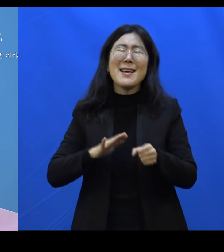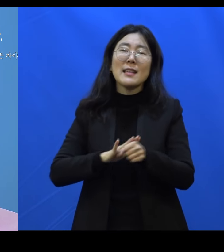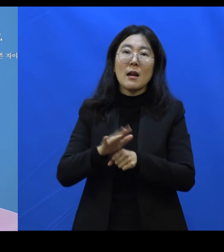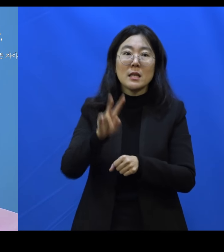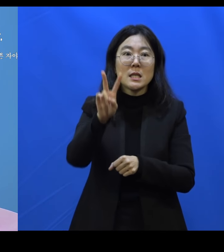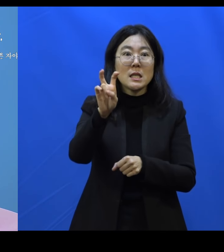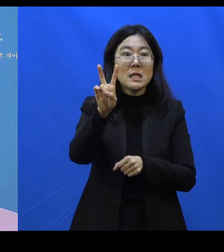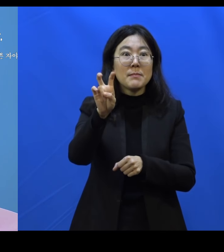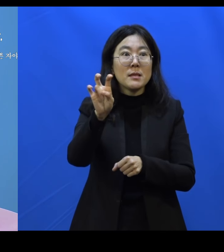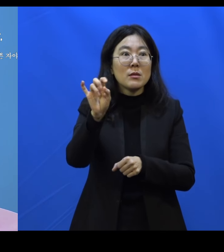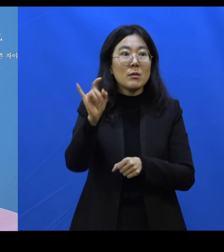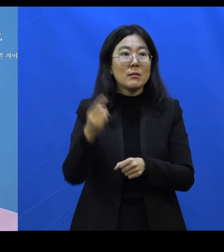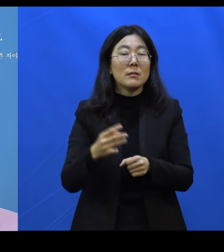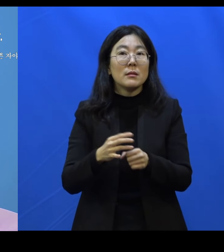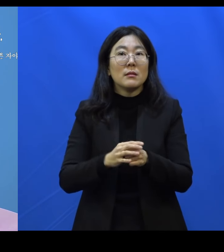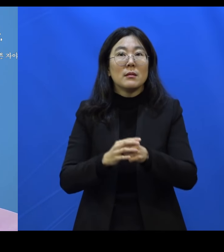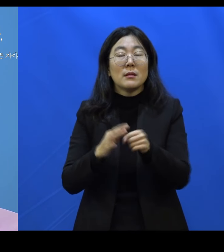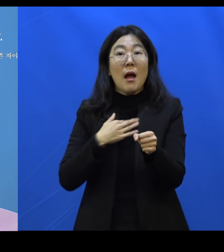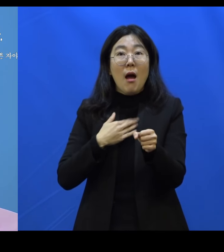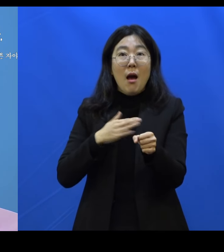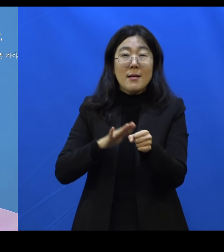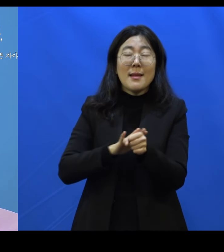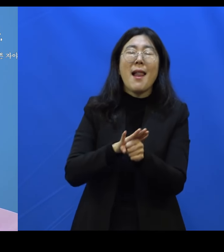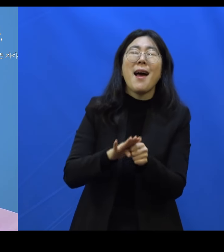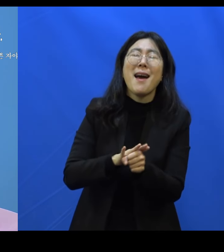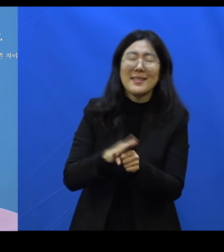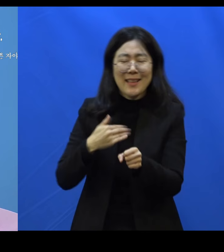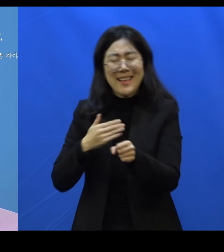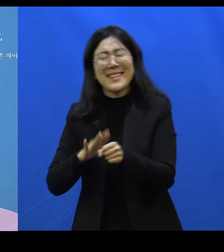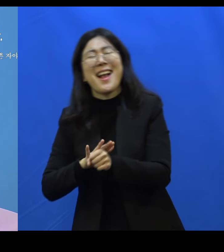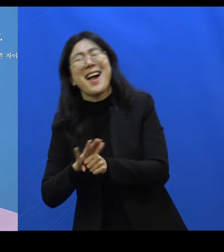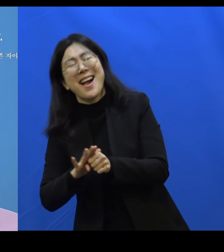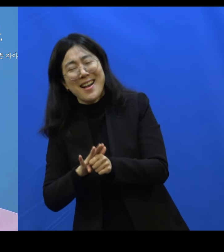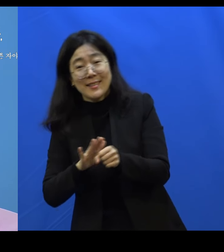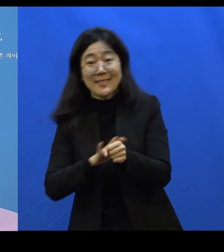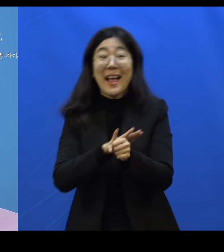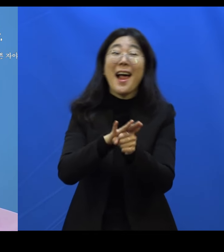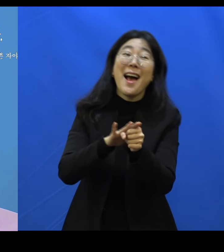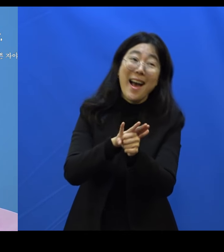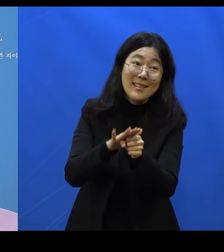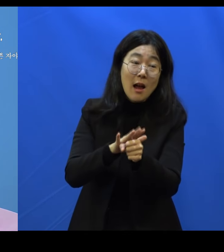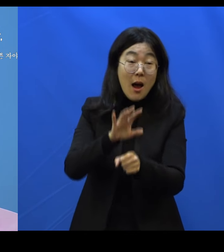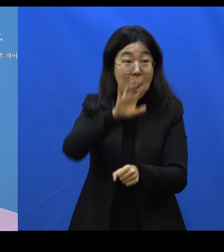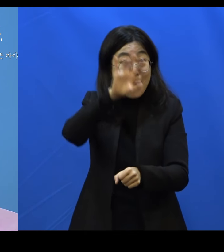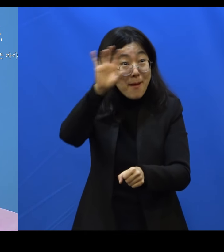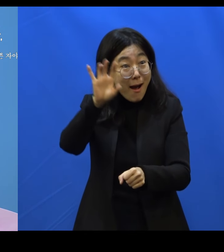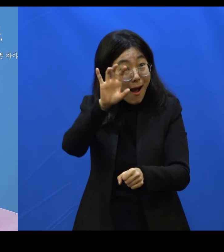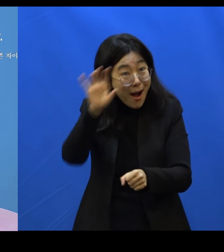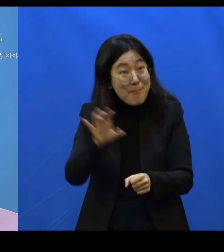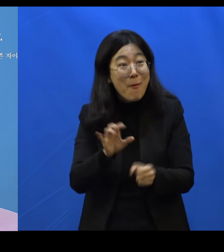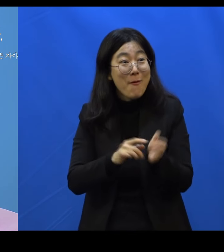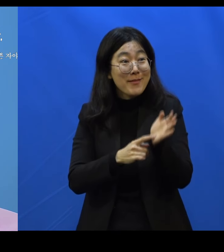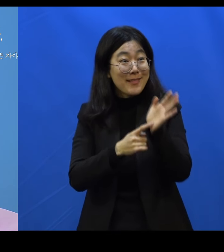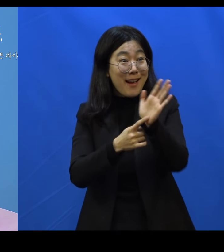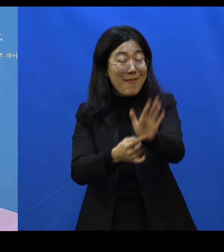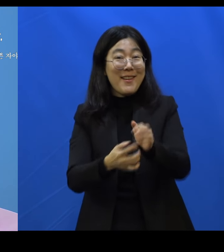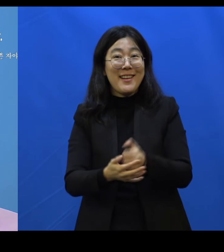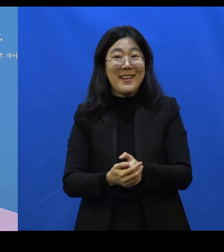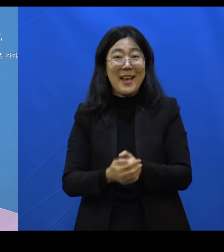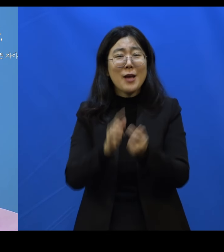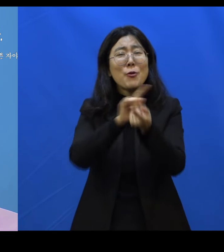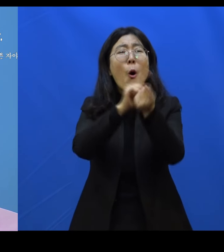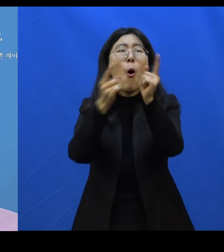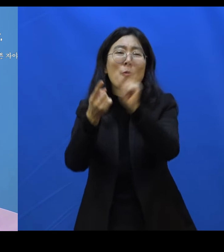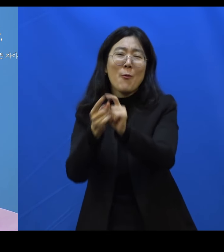22회. 두 사람이 똑같이 표현하는 거예요. 나의 사랑하는 자, 나의 사랑. 그들이 서로 그렇게